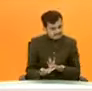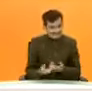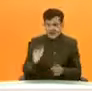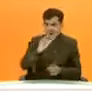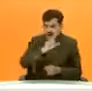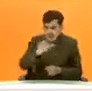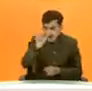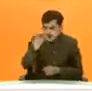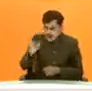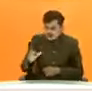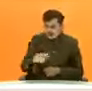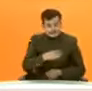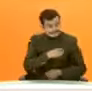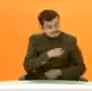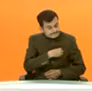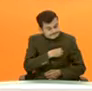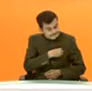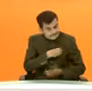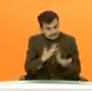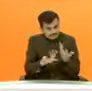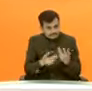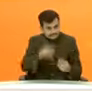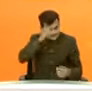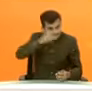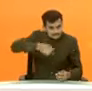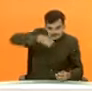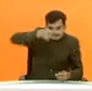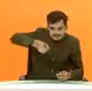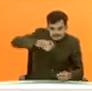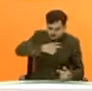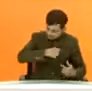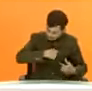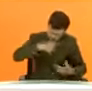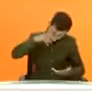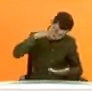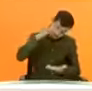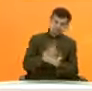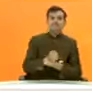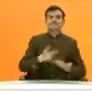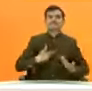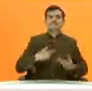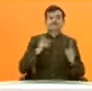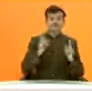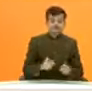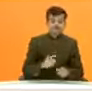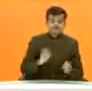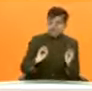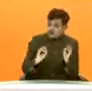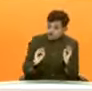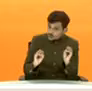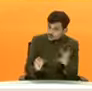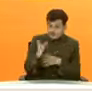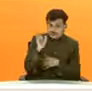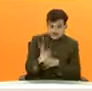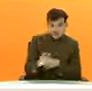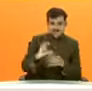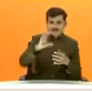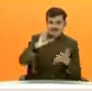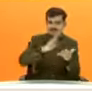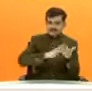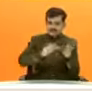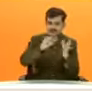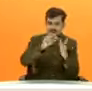लाखों किसानों की उस पीड़ा से गांधी जी के मन में एक संकल्प उठा। वहीं से चंपारण